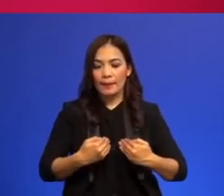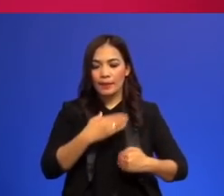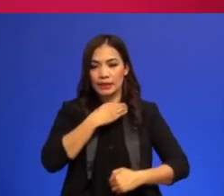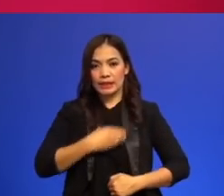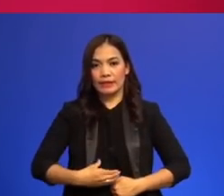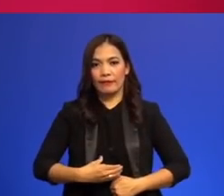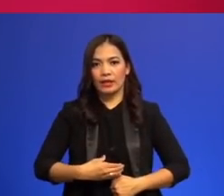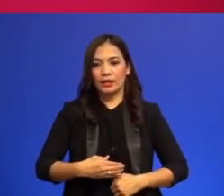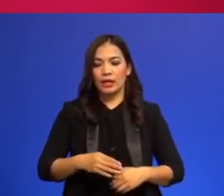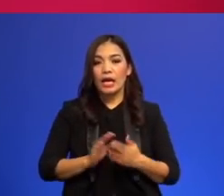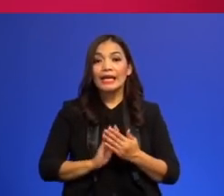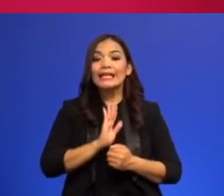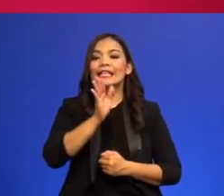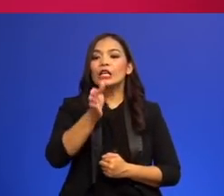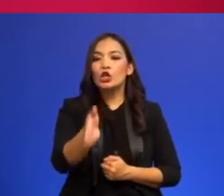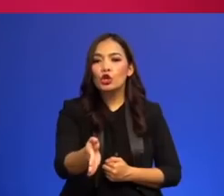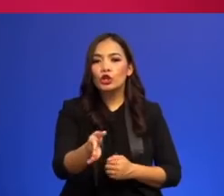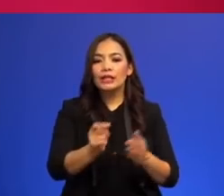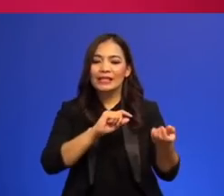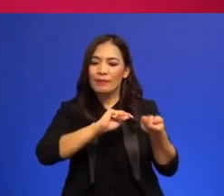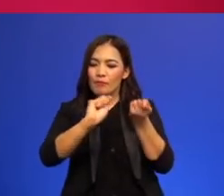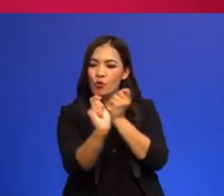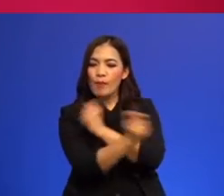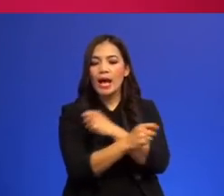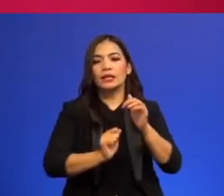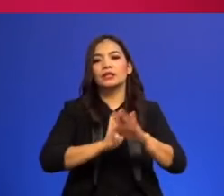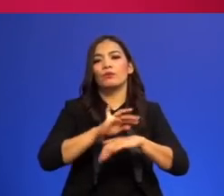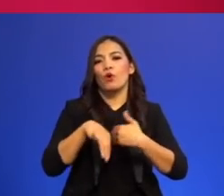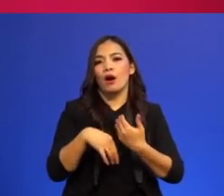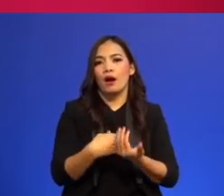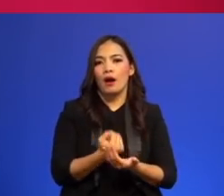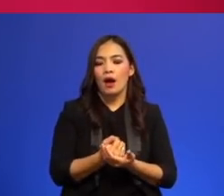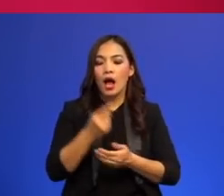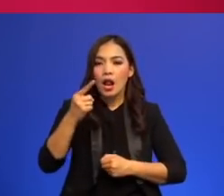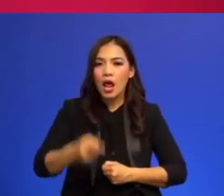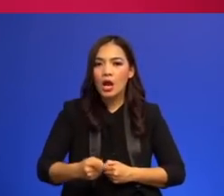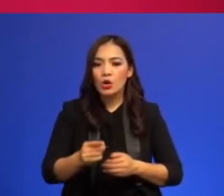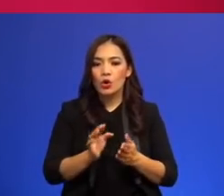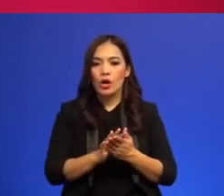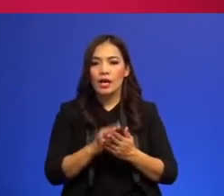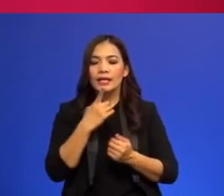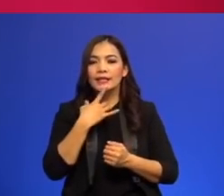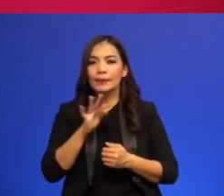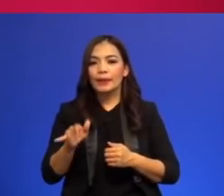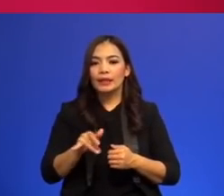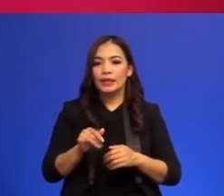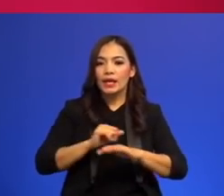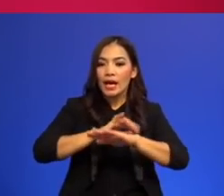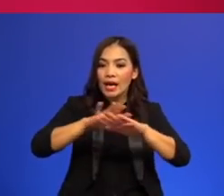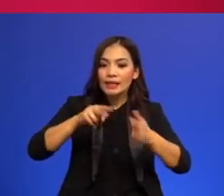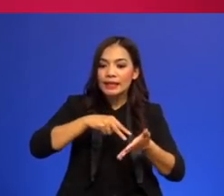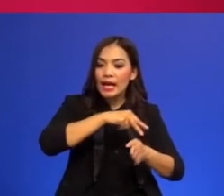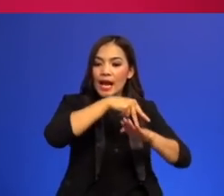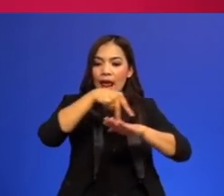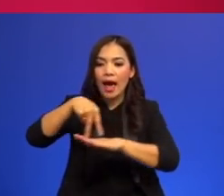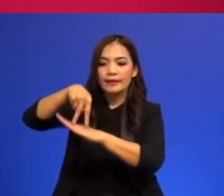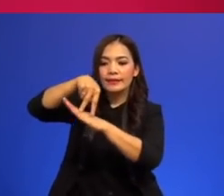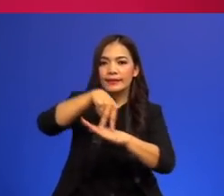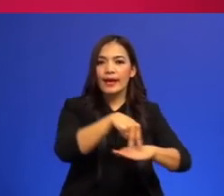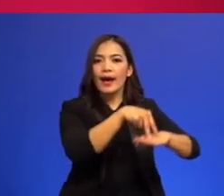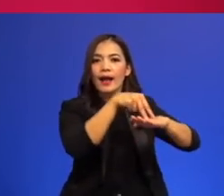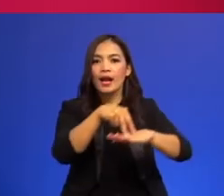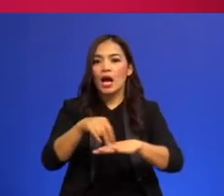Artinya bisa mengikuti segala bentuk perubahan. Lalu bisa berenang atau berselancar